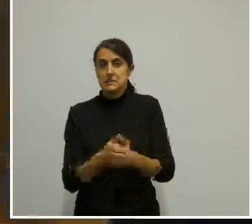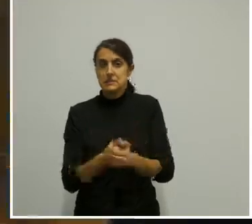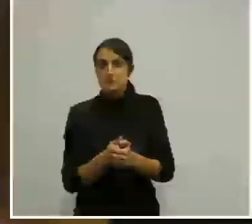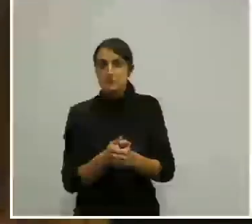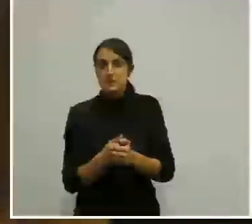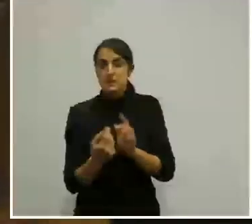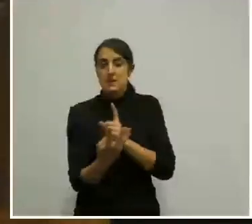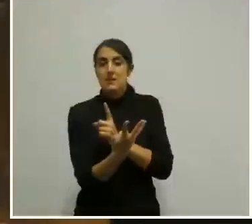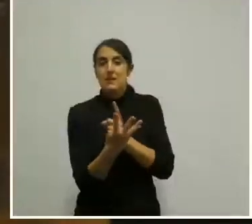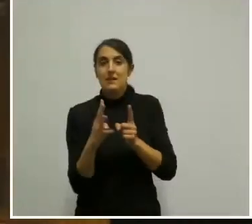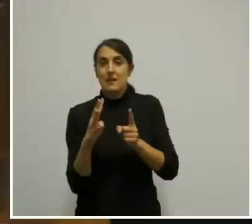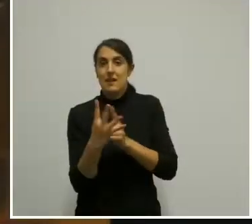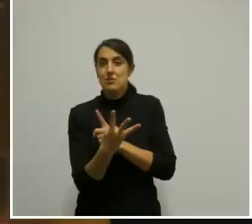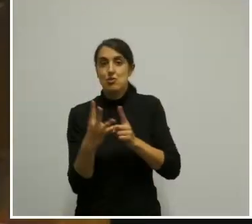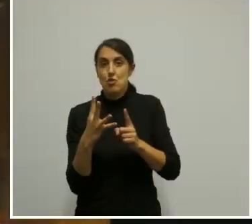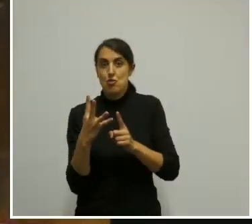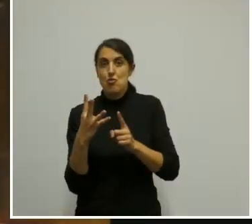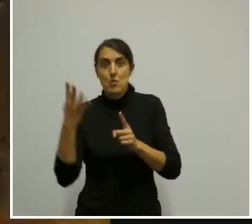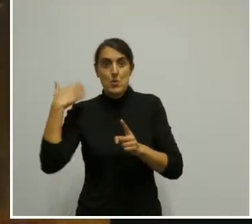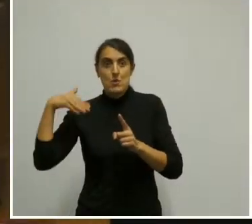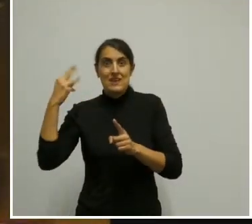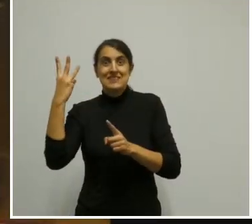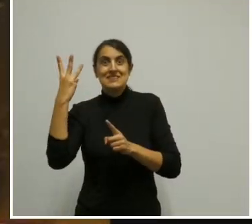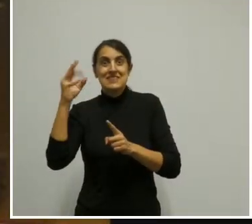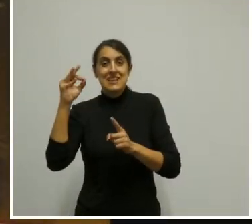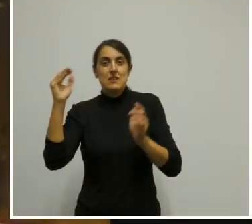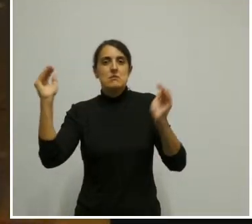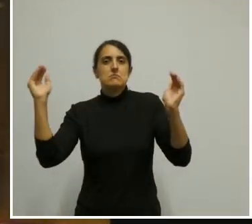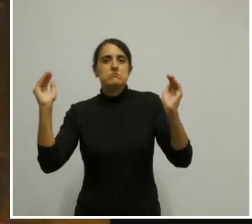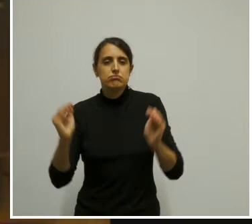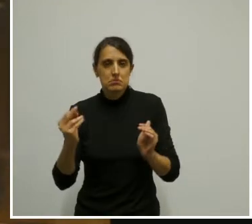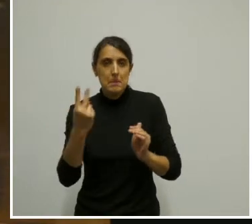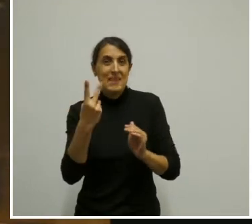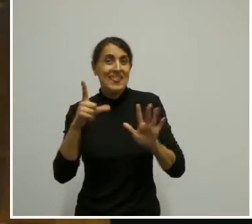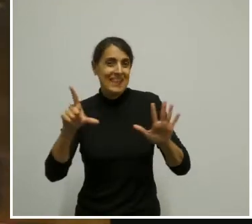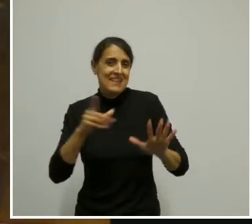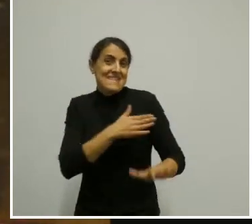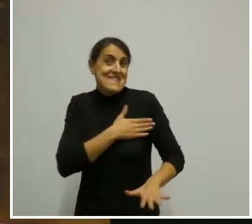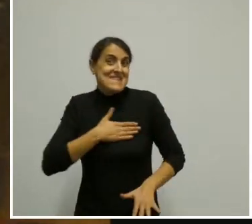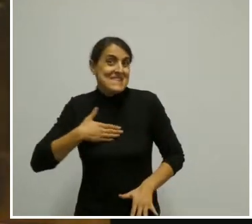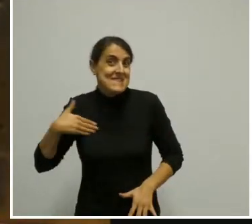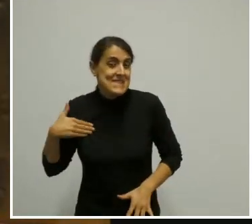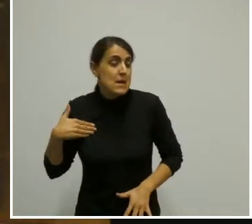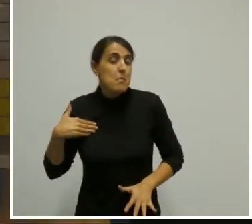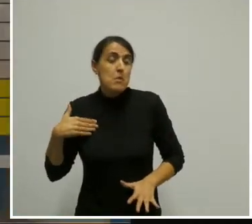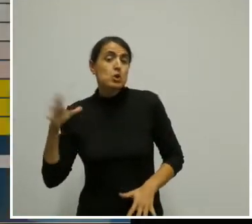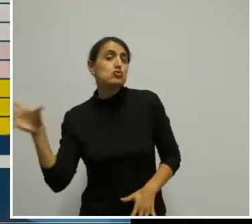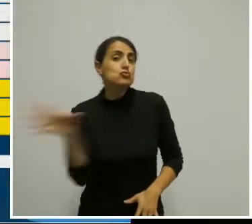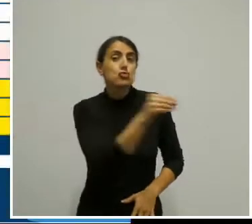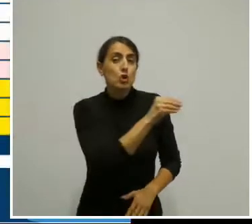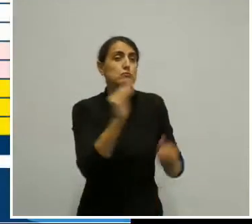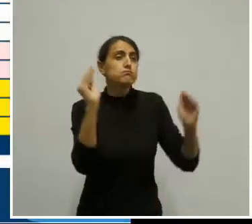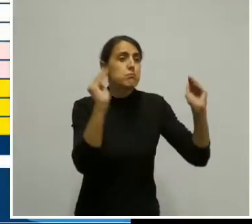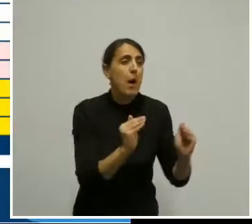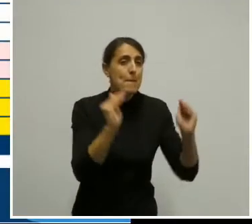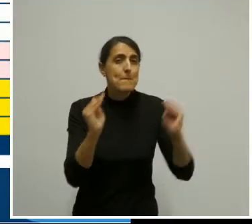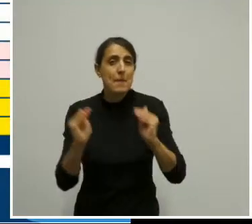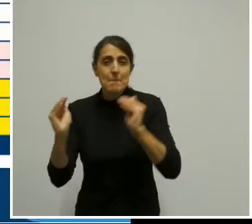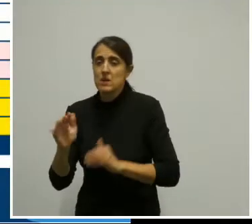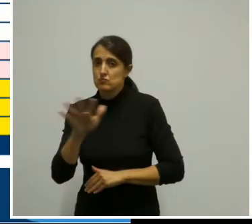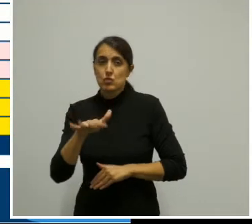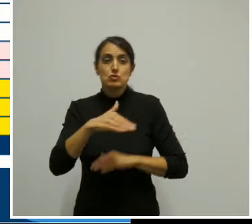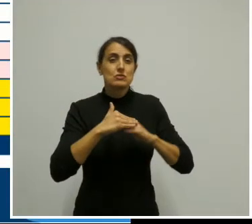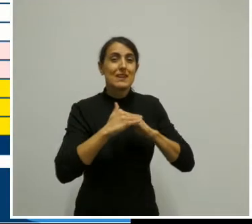la ràtio havia de baixar de 30 a 27, però no a tot arreu ha pogut estar possible. A la zona del Camp de